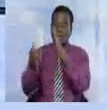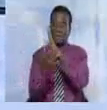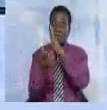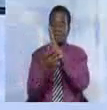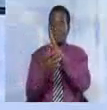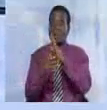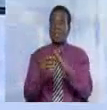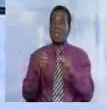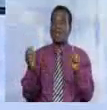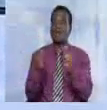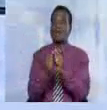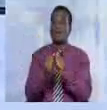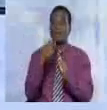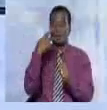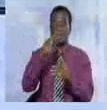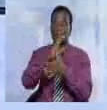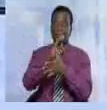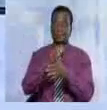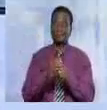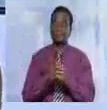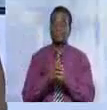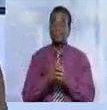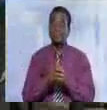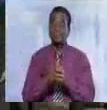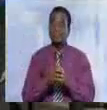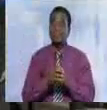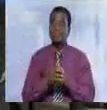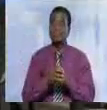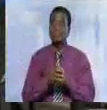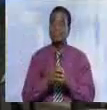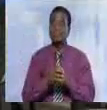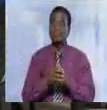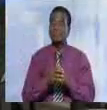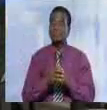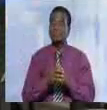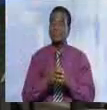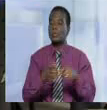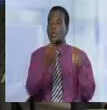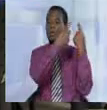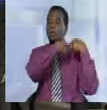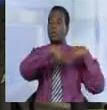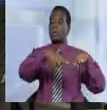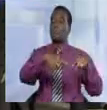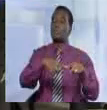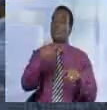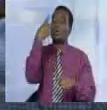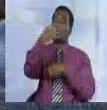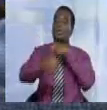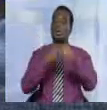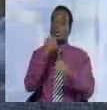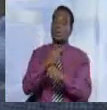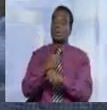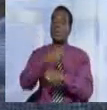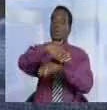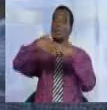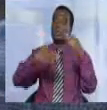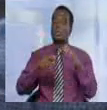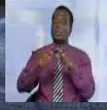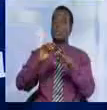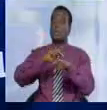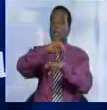BUNET, Paten Assemian Maïsako, pour plus de détails. Depuis presque un an, le Centre de formation du Bureau